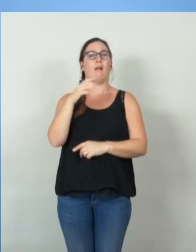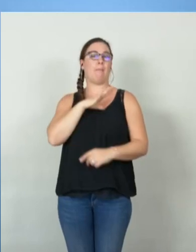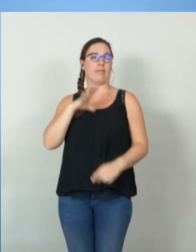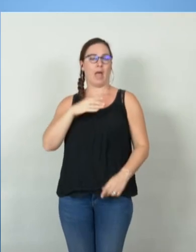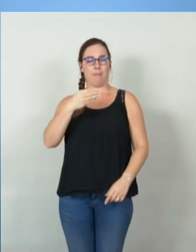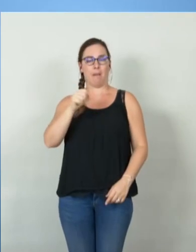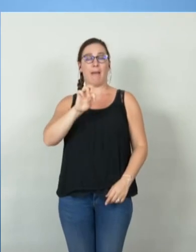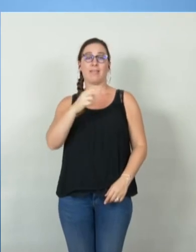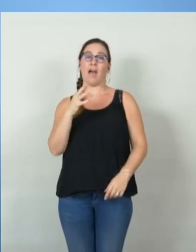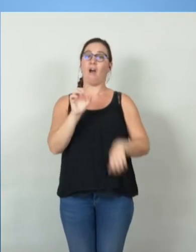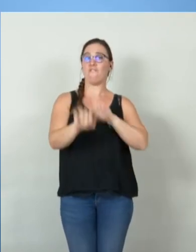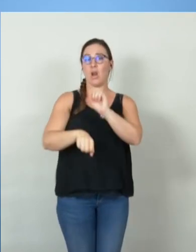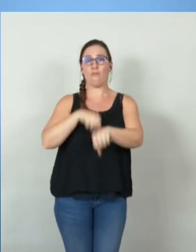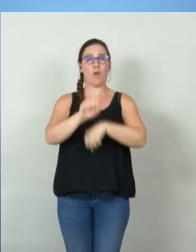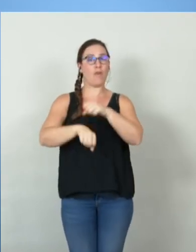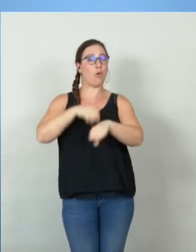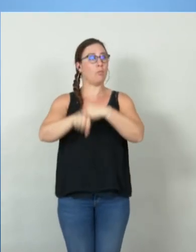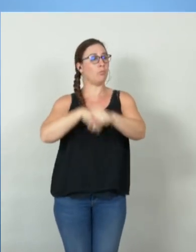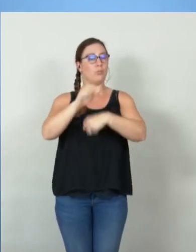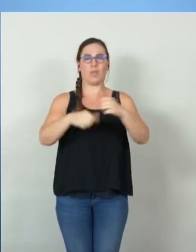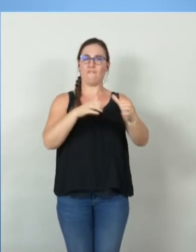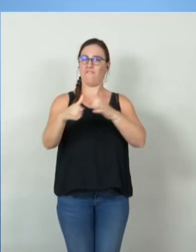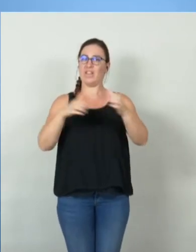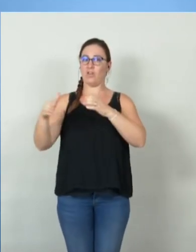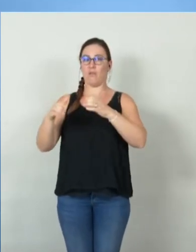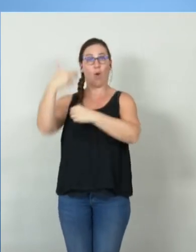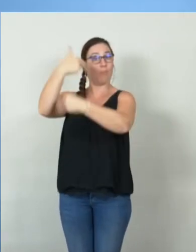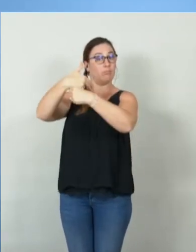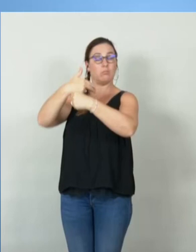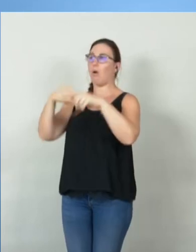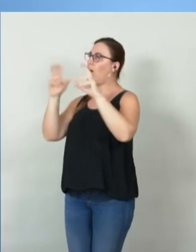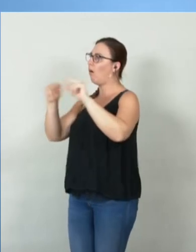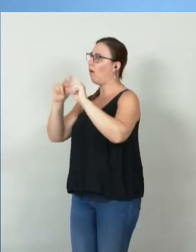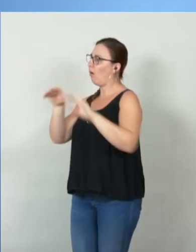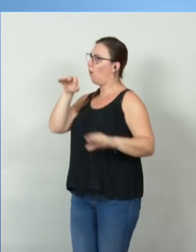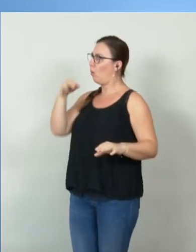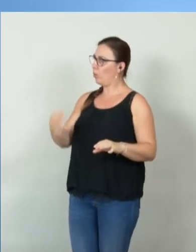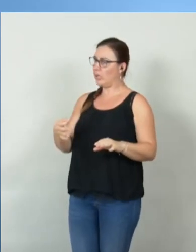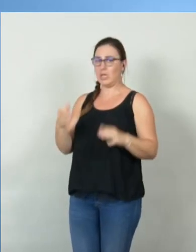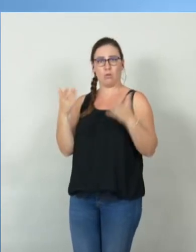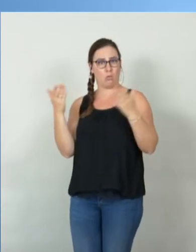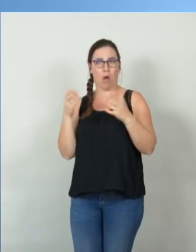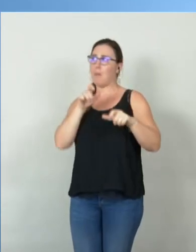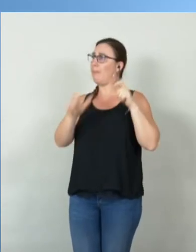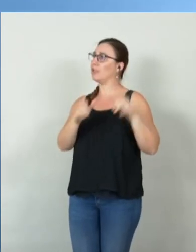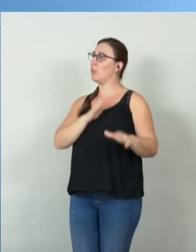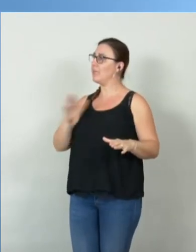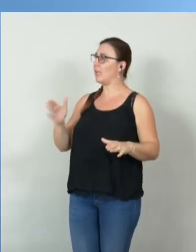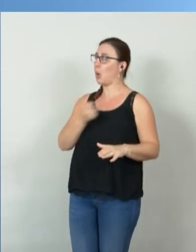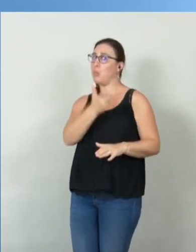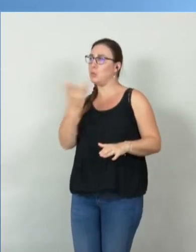flanant en vélo dans Villeneuve en expliquant devant la caméra que les quelques médiateurs isolés de la ville